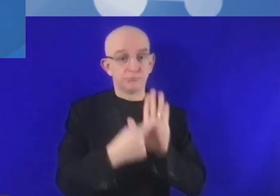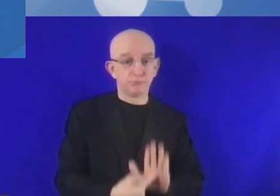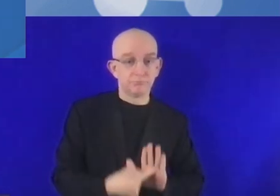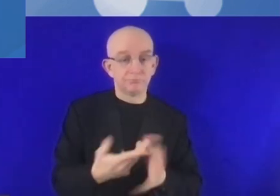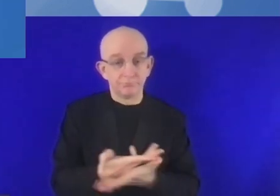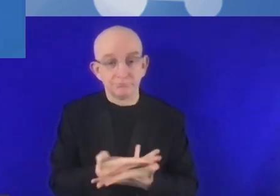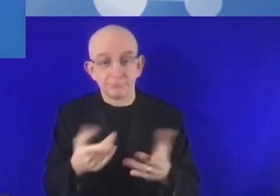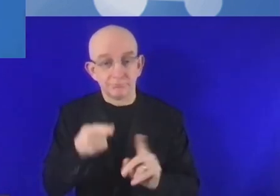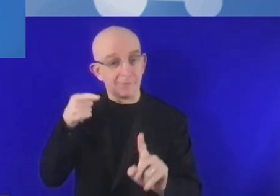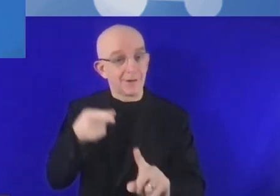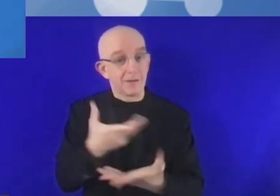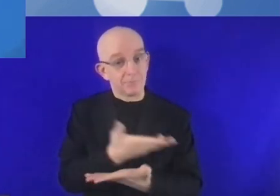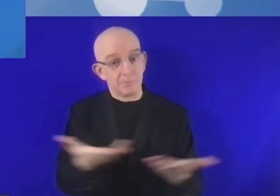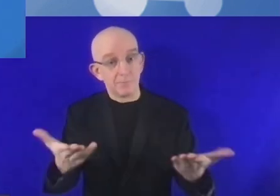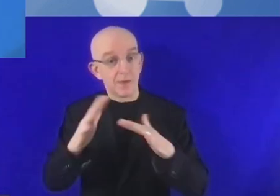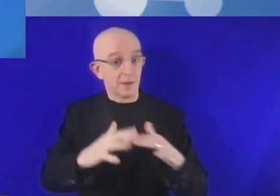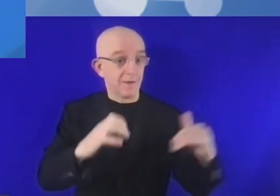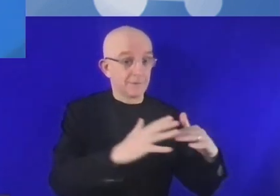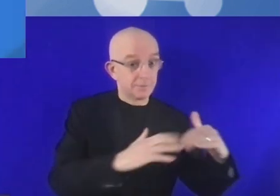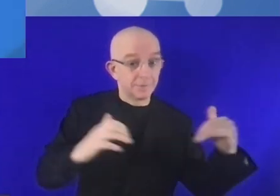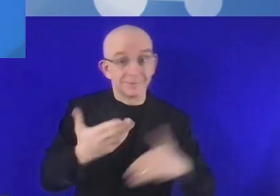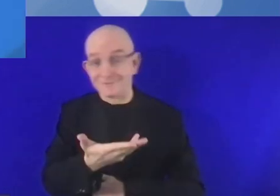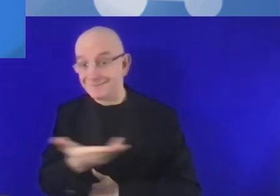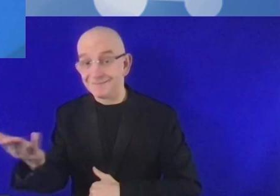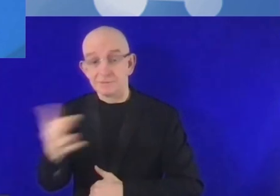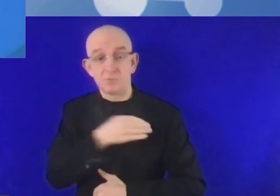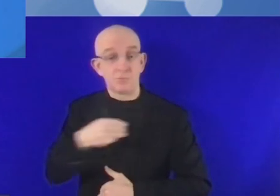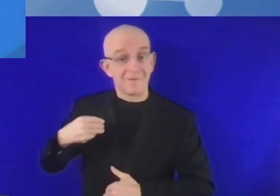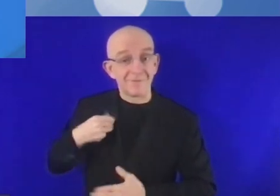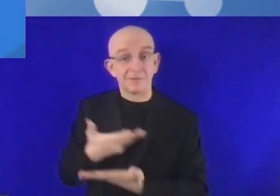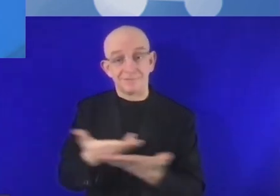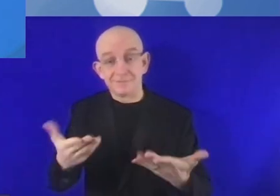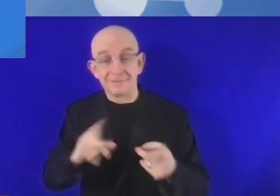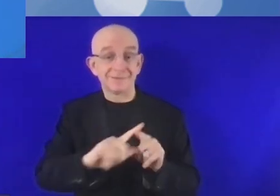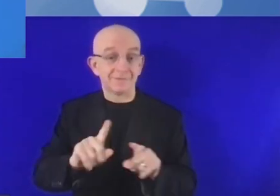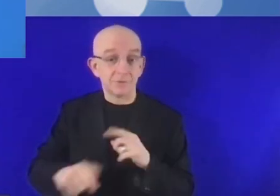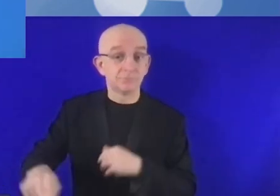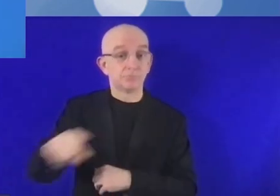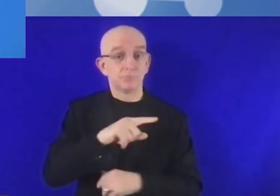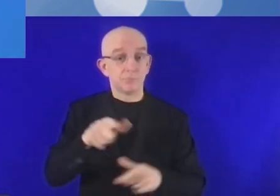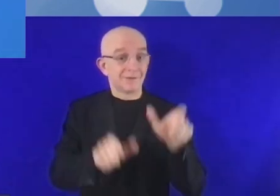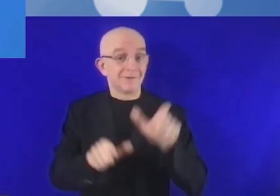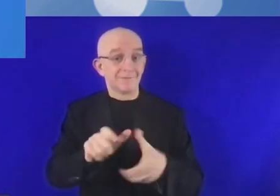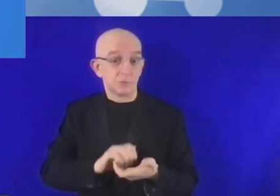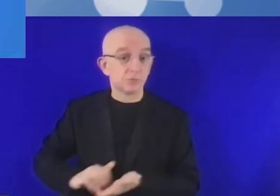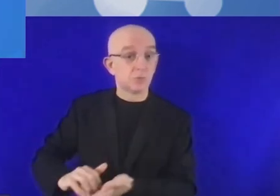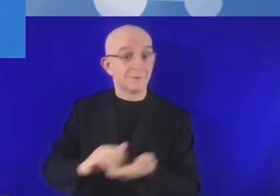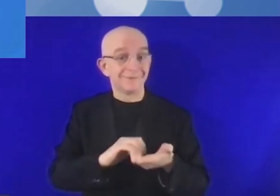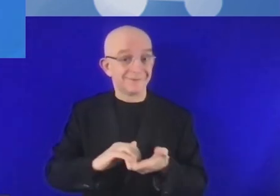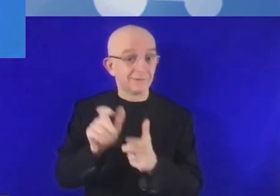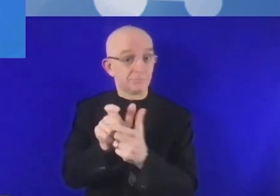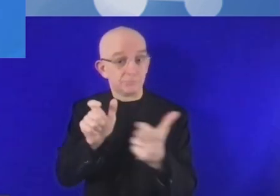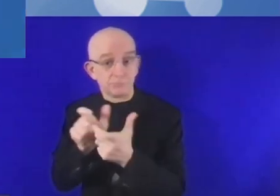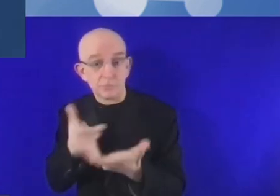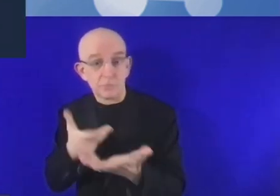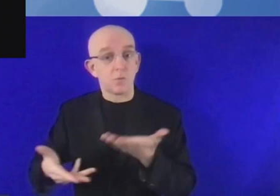rządów sektora prywatnego i społeczeństwa obywatelskiego w celu wsparcia tej wizji. Mam nadzieję, że to forum nada impet i pobudzi postęp. Zachęcam Państwa